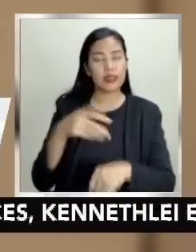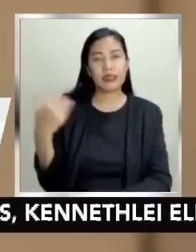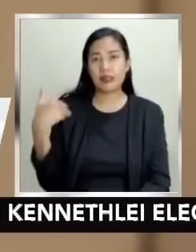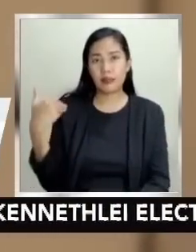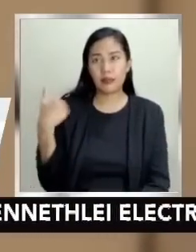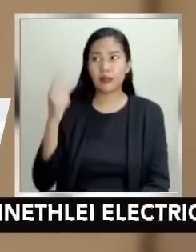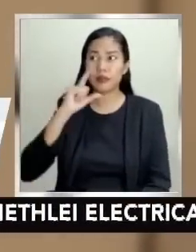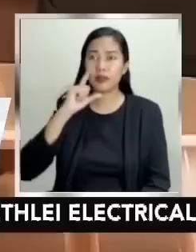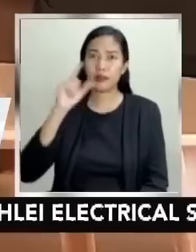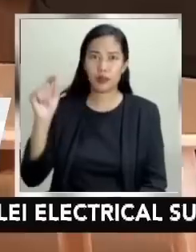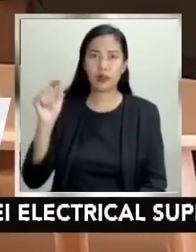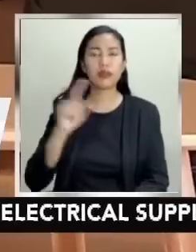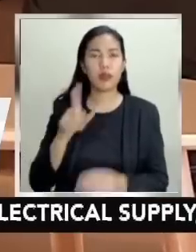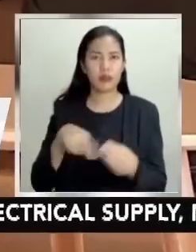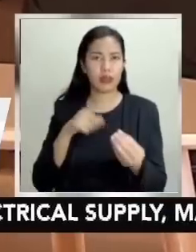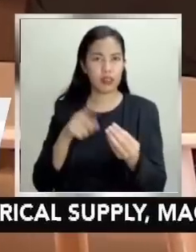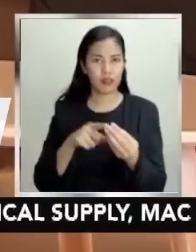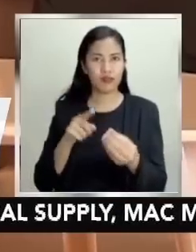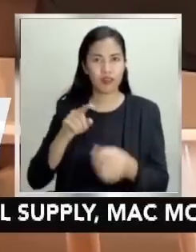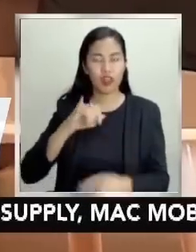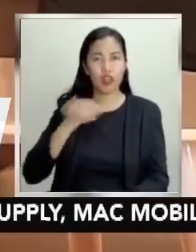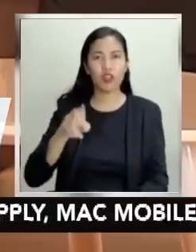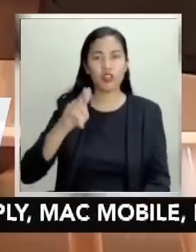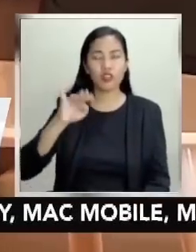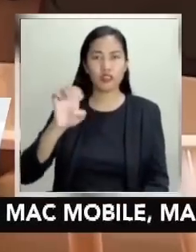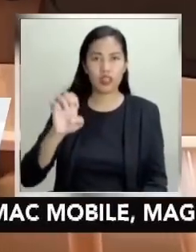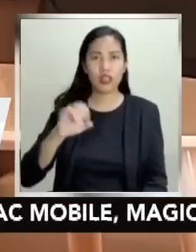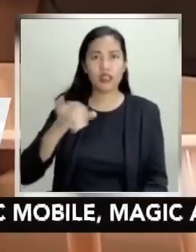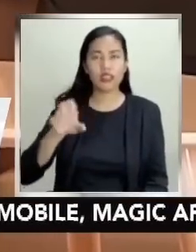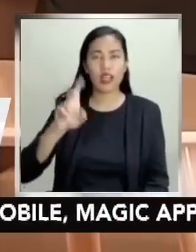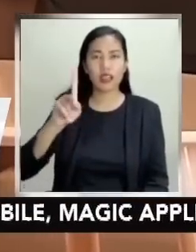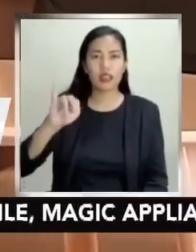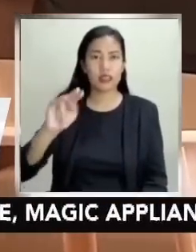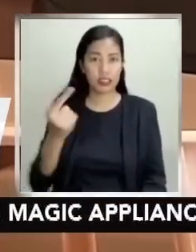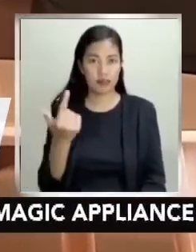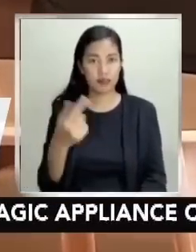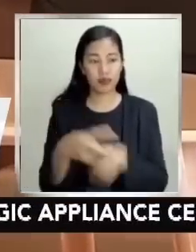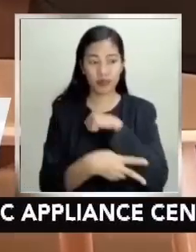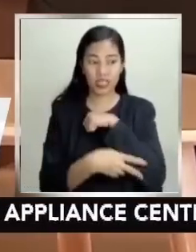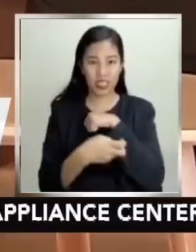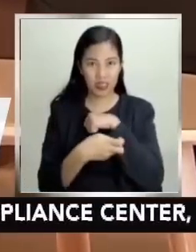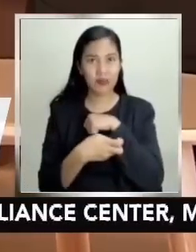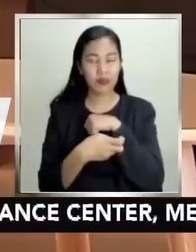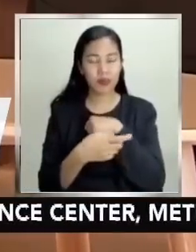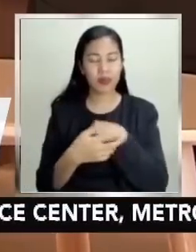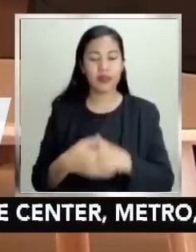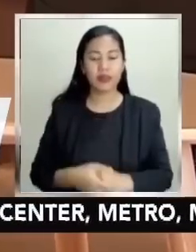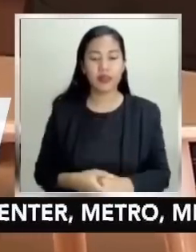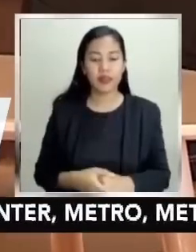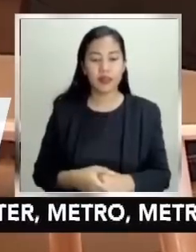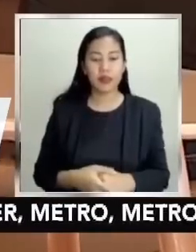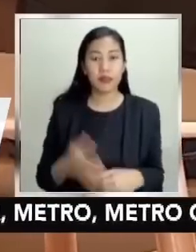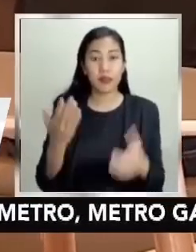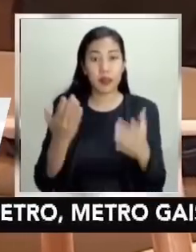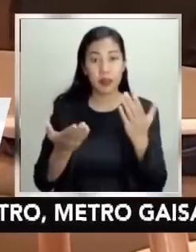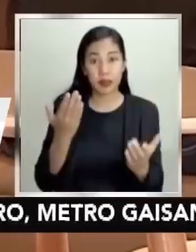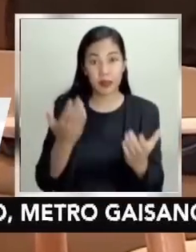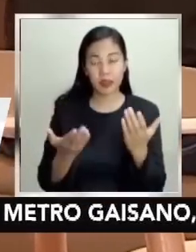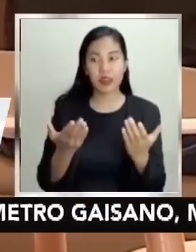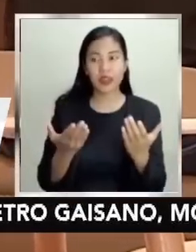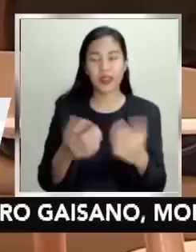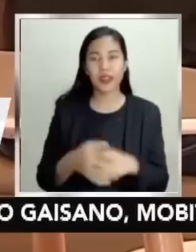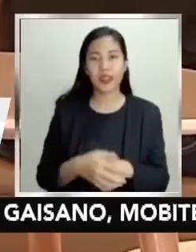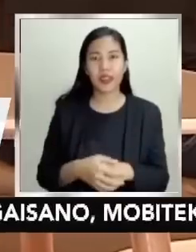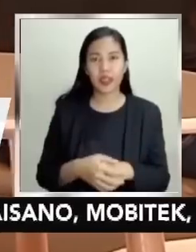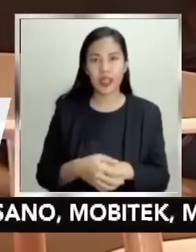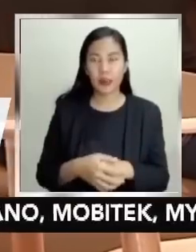ng juice jacking. Kasi una, pwedeng hindi talaga siya ganun kasikat na method. Kasi mahirap eh. Kung sa